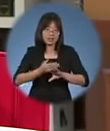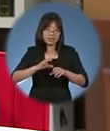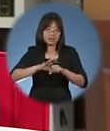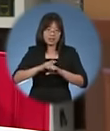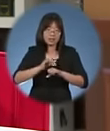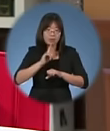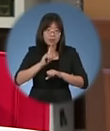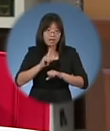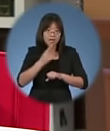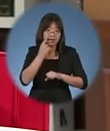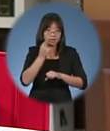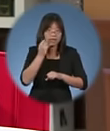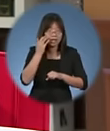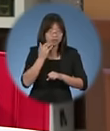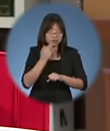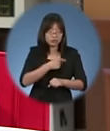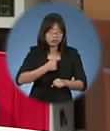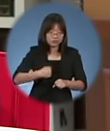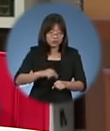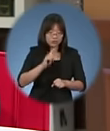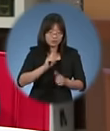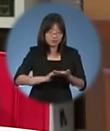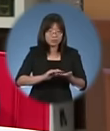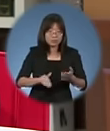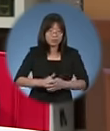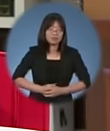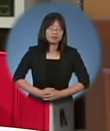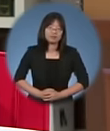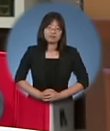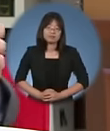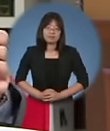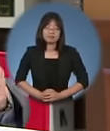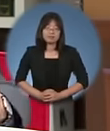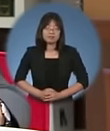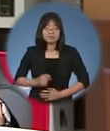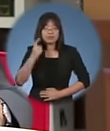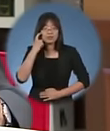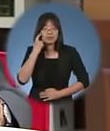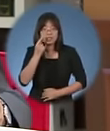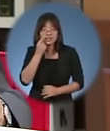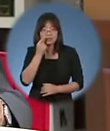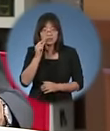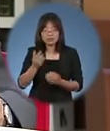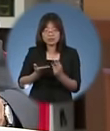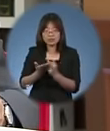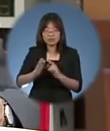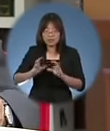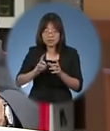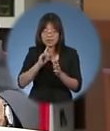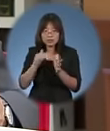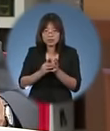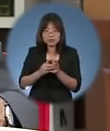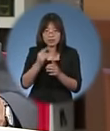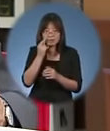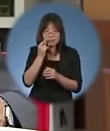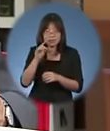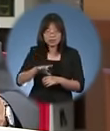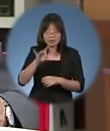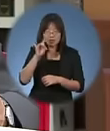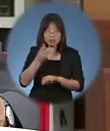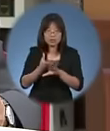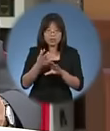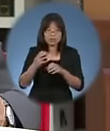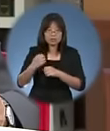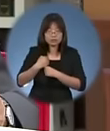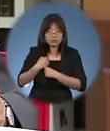이웃이 일본, 한국, 중국입니다. 아, 한중일. 예. 이게 왜 그러냐니까 일본은 섬나라로 일본에 처음 외국